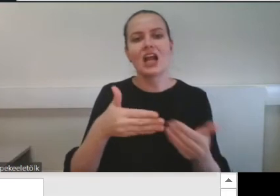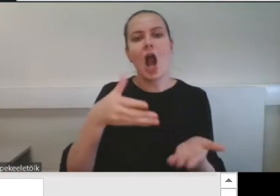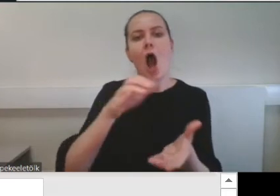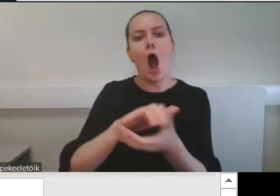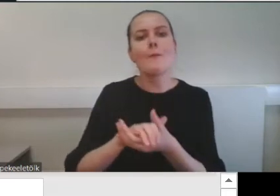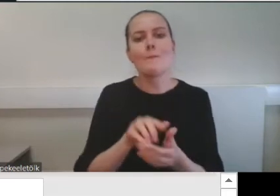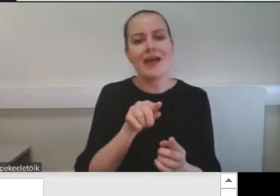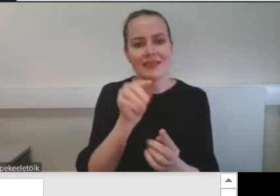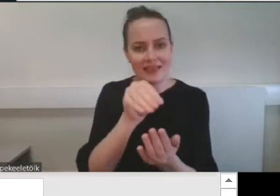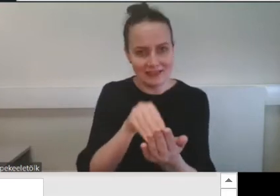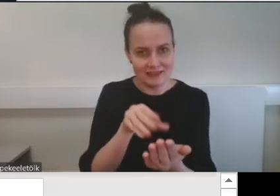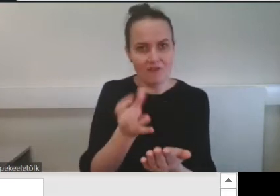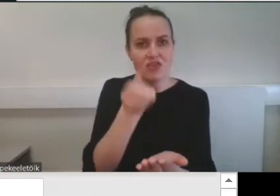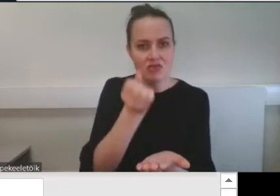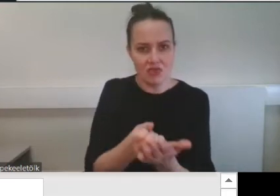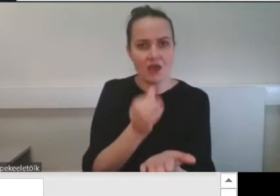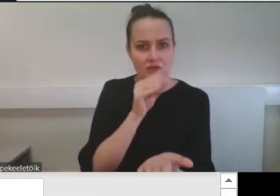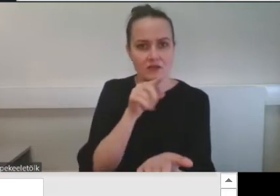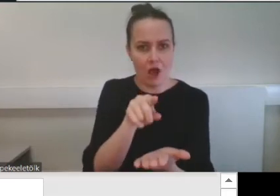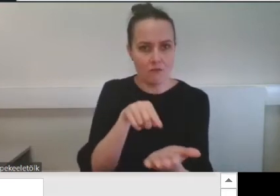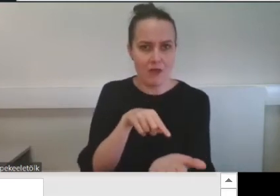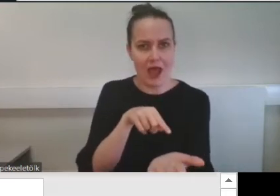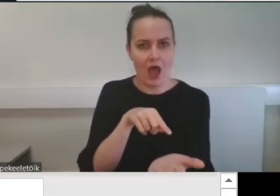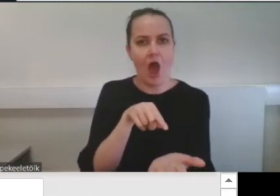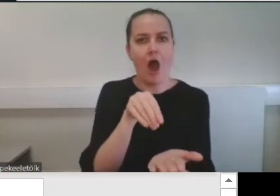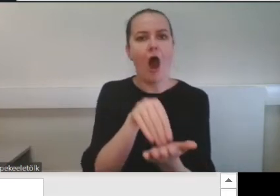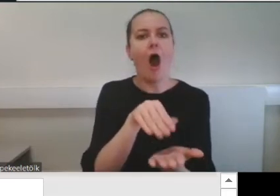võimalust, et Maarjan ei pea.